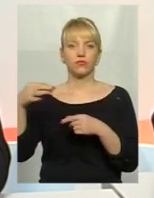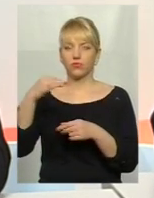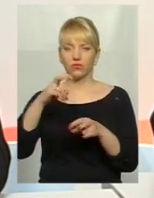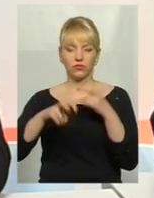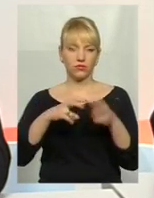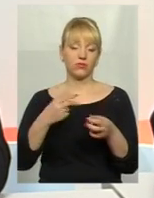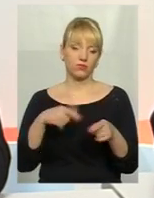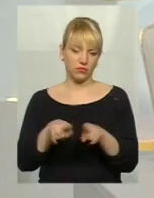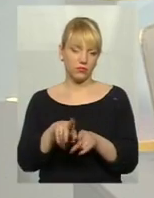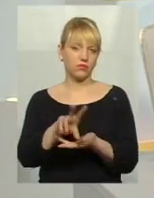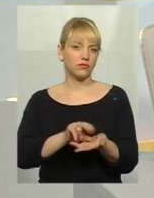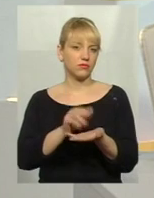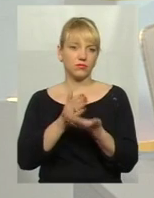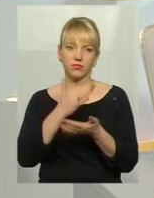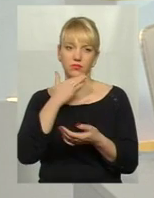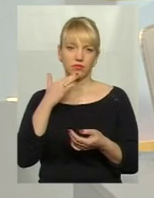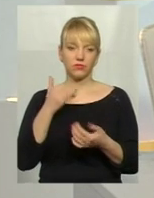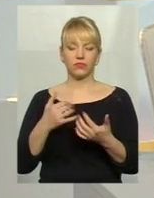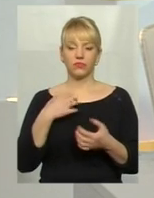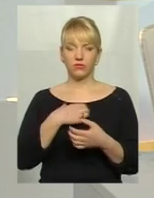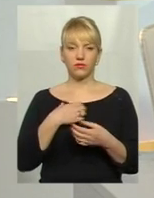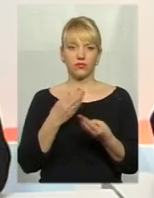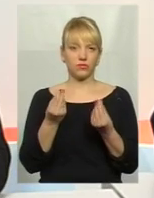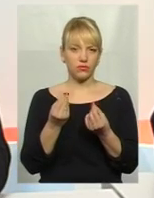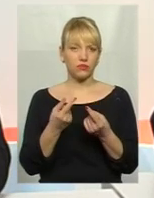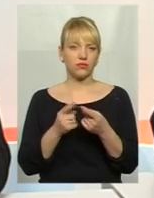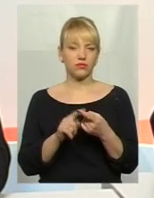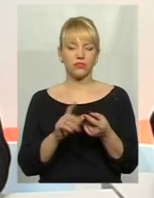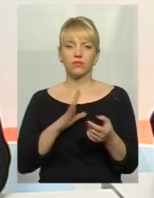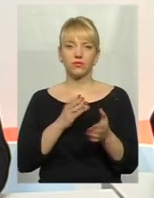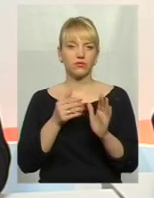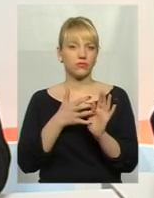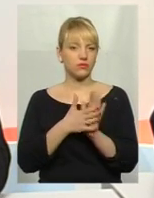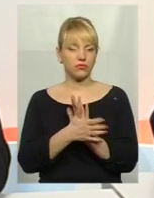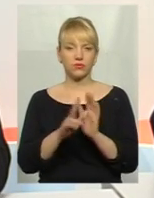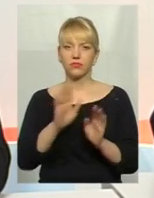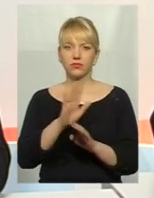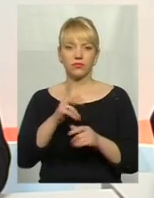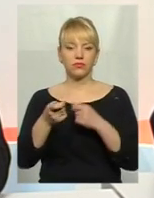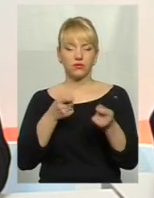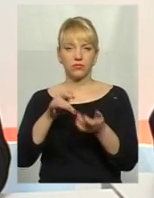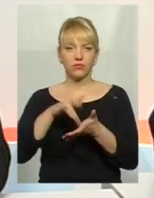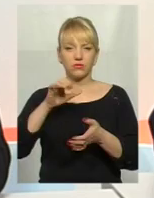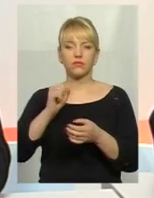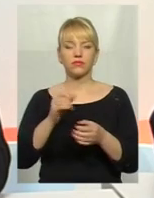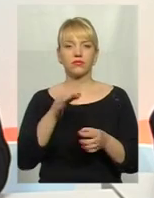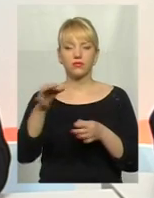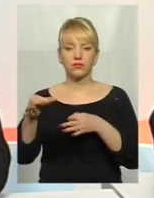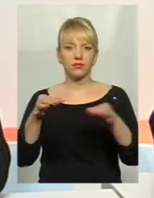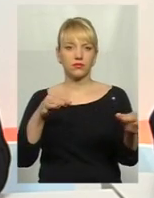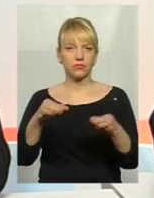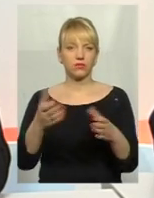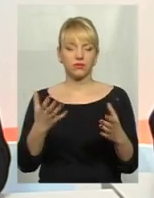таких прикладів, насправді, є дуже багато. Основна маса коштів буде освоєна не на адміністративні центри, а саме на населені пункти, які входять до